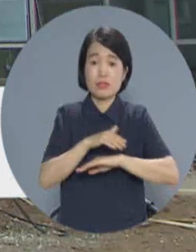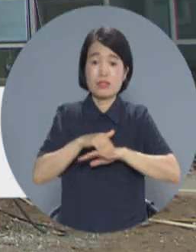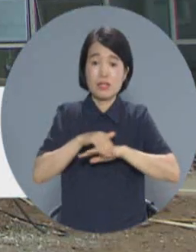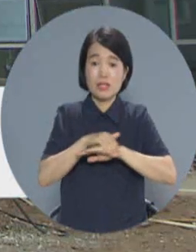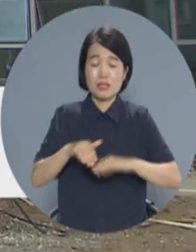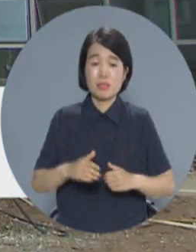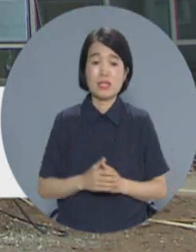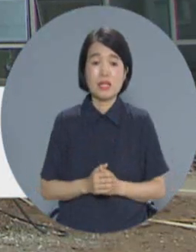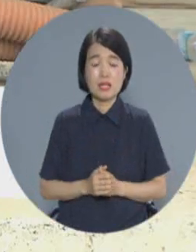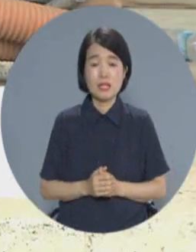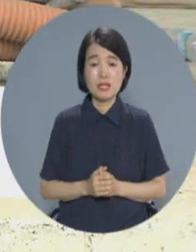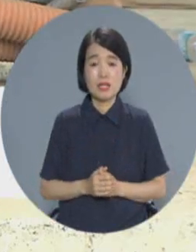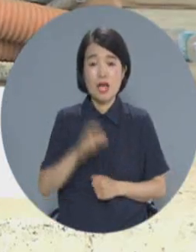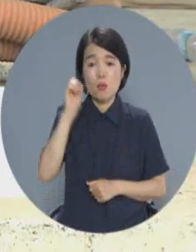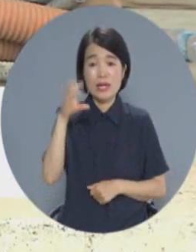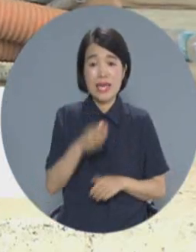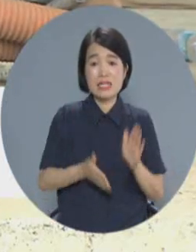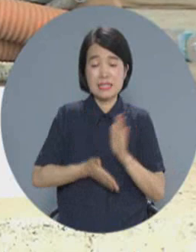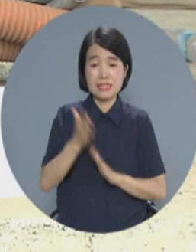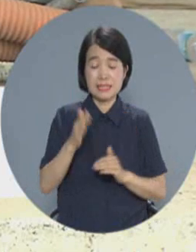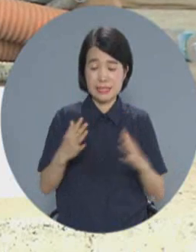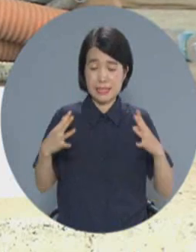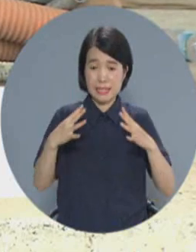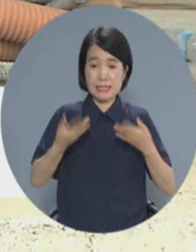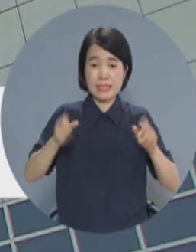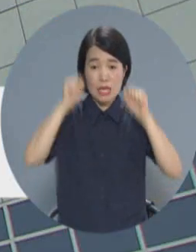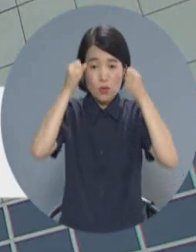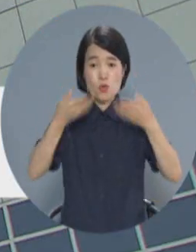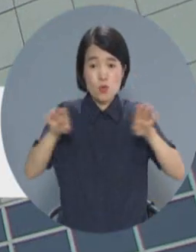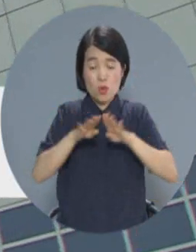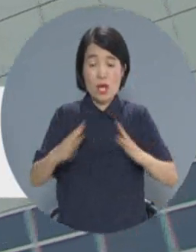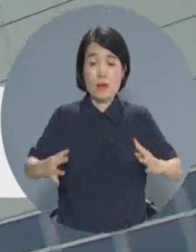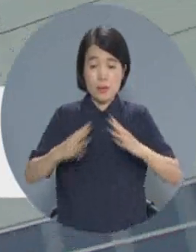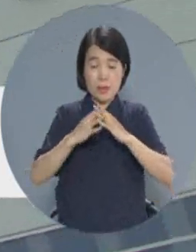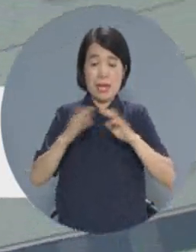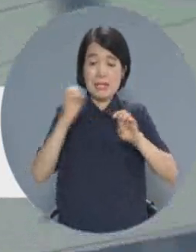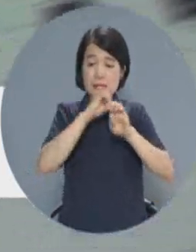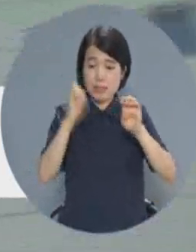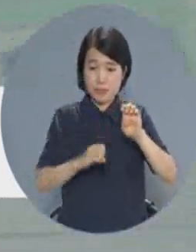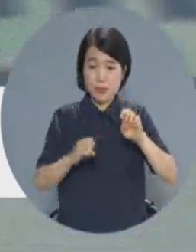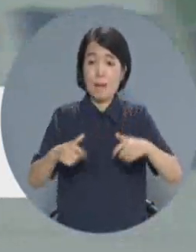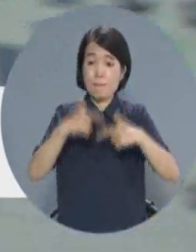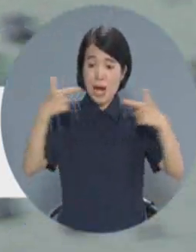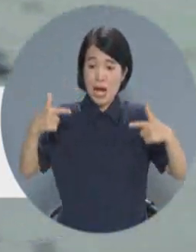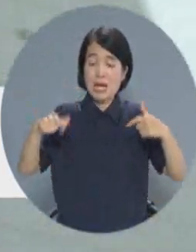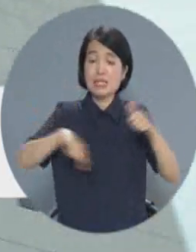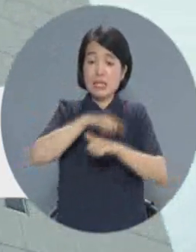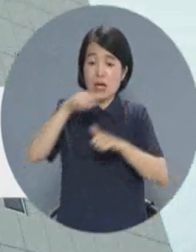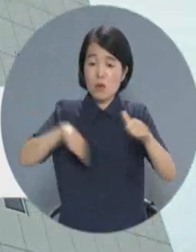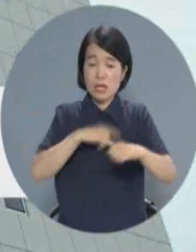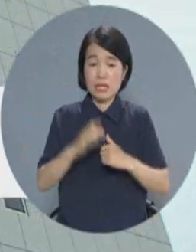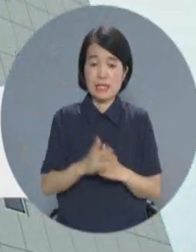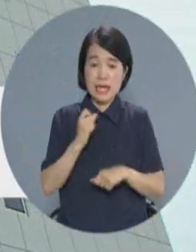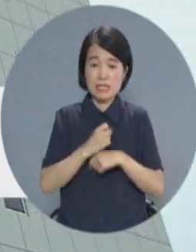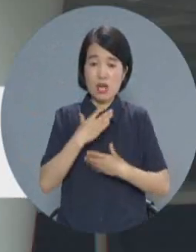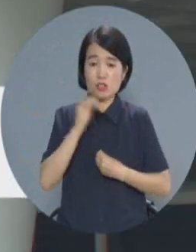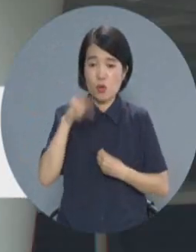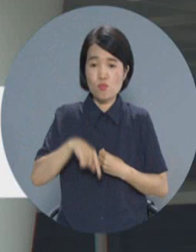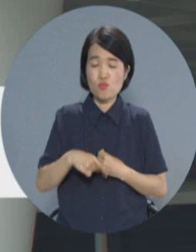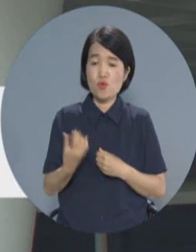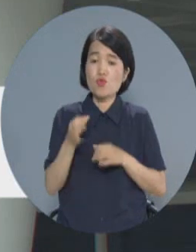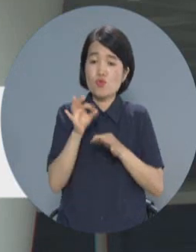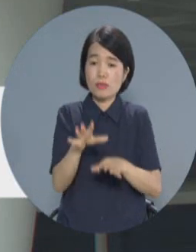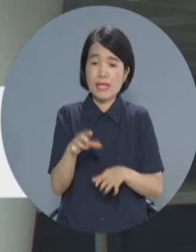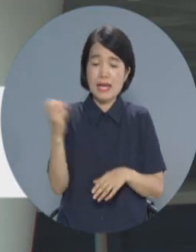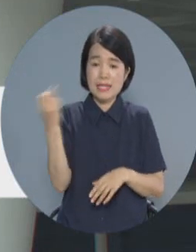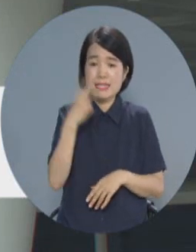예정입니다. 광양시는 체육관 건립 사업비가 기존보다 30% 넘게 늘어난 상황에서도 행정안전부의 투자